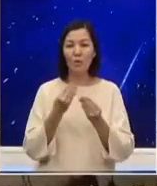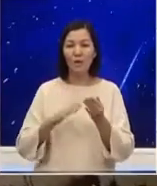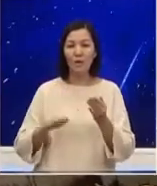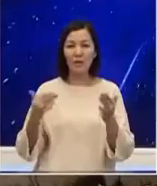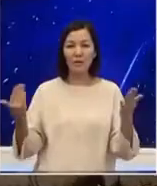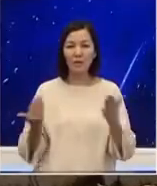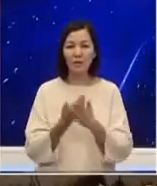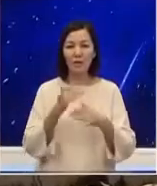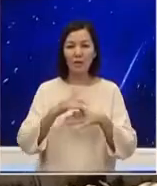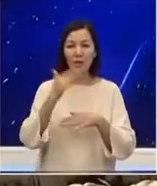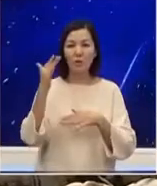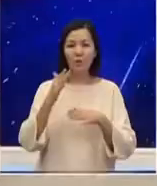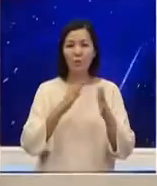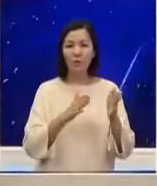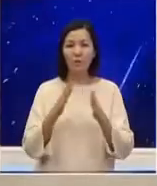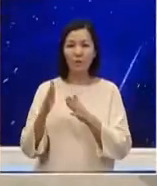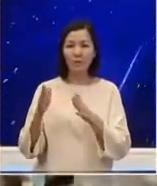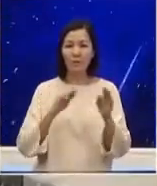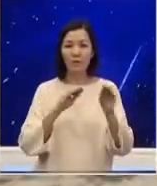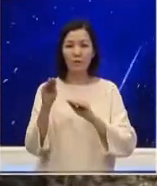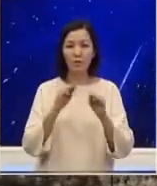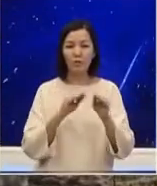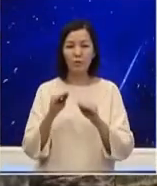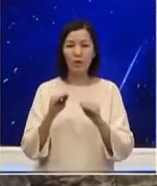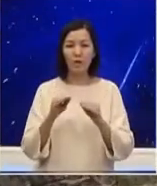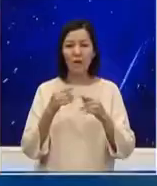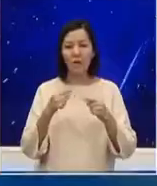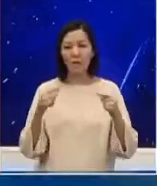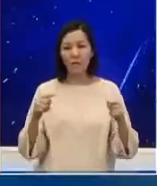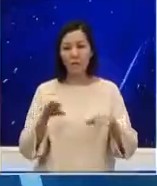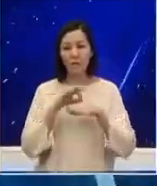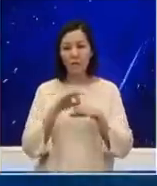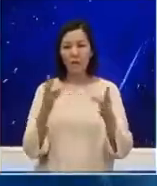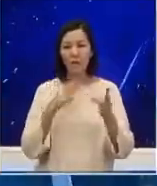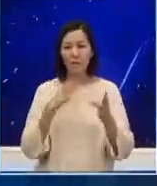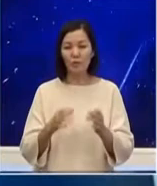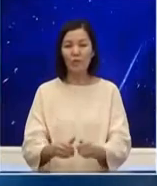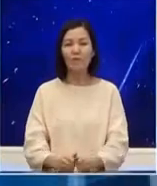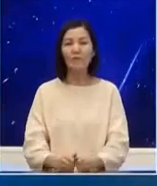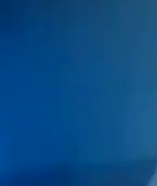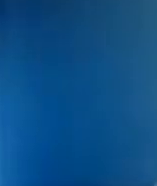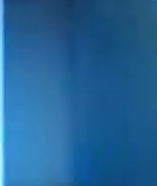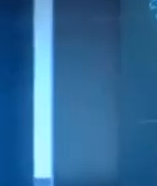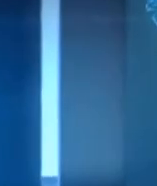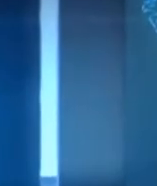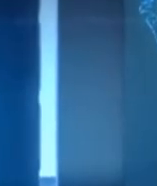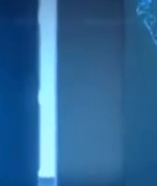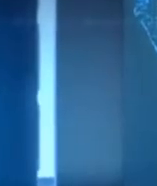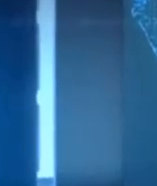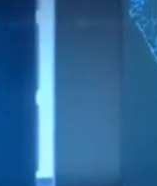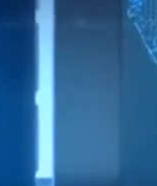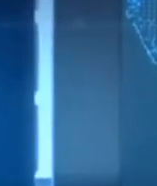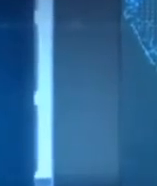көп қабатты тұрғын үй аула абаттандыру, арық жүйелерін тарту сынды жұмыстар жүргізілуде. Елтана Серікбайқызы, Надир Хамзин, Жетісу